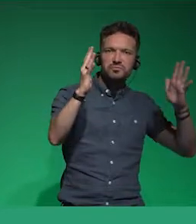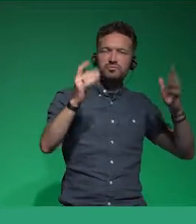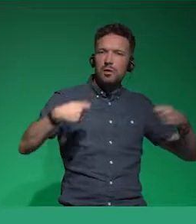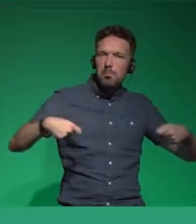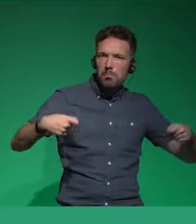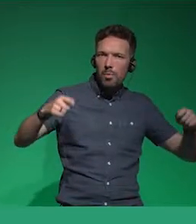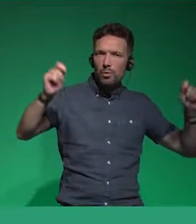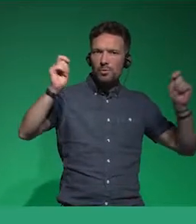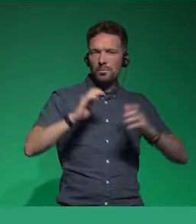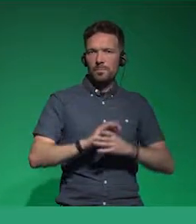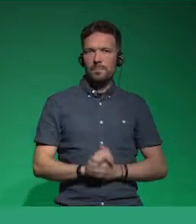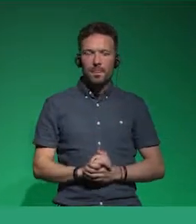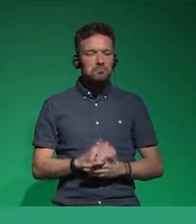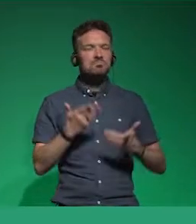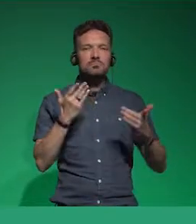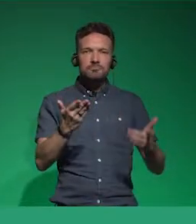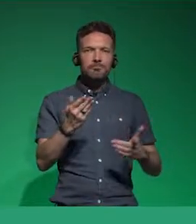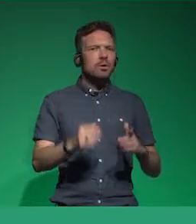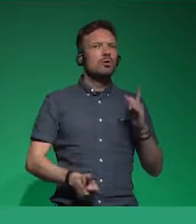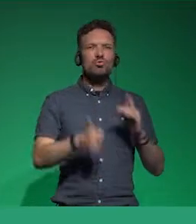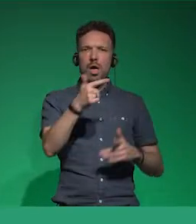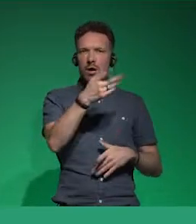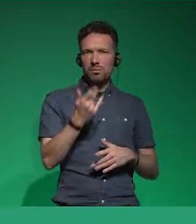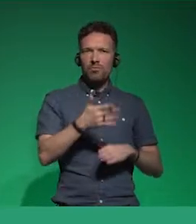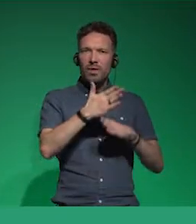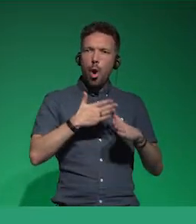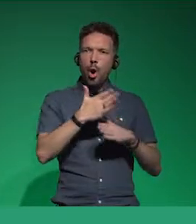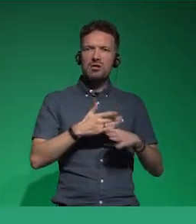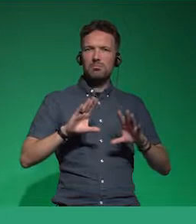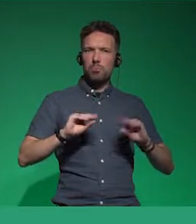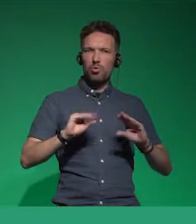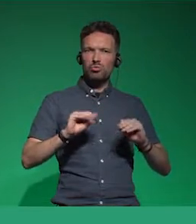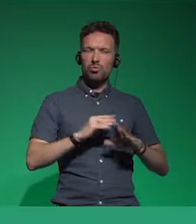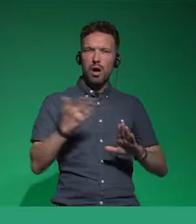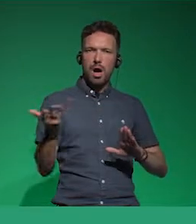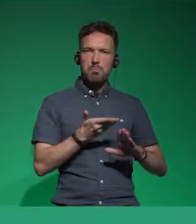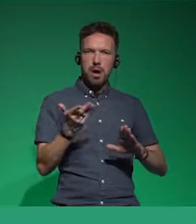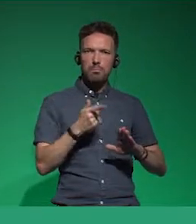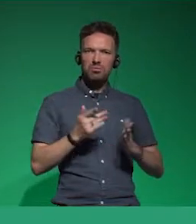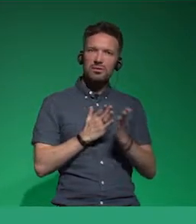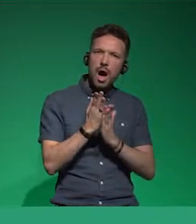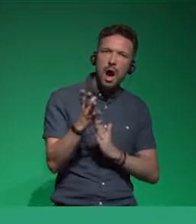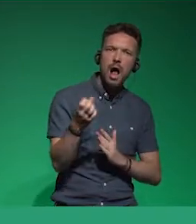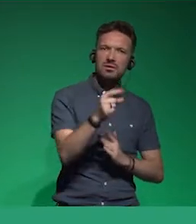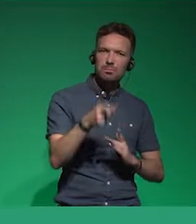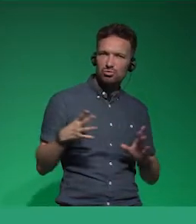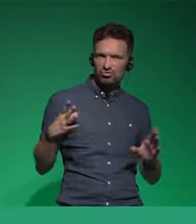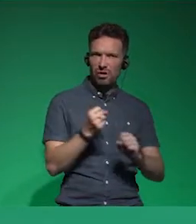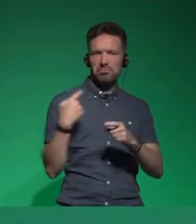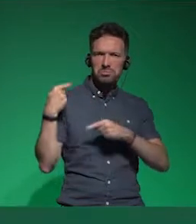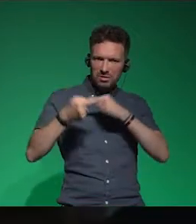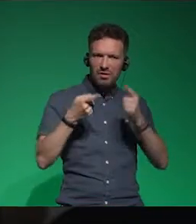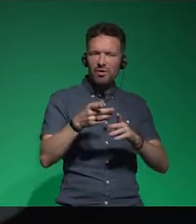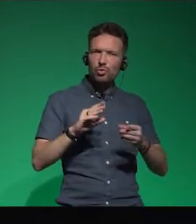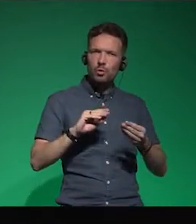die Holzbereitstellung und die Holznutzung nachhaltig zu gestalten. In den letzten Jahrhunderten und Jahrzehnten